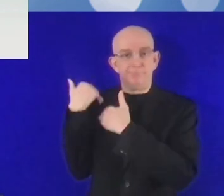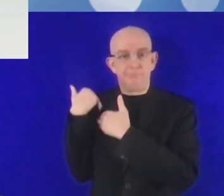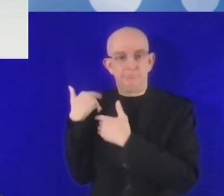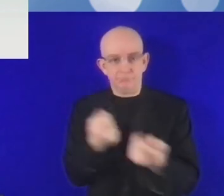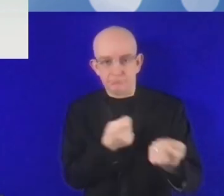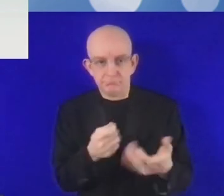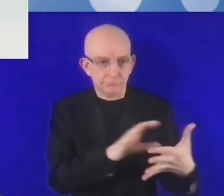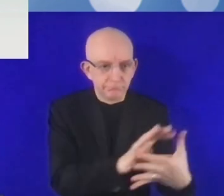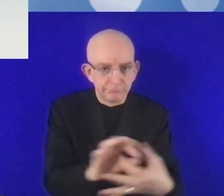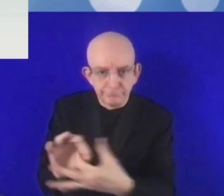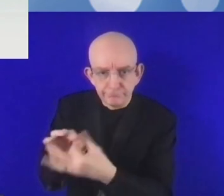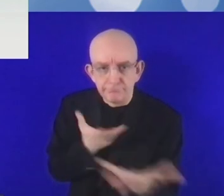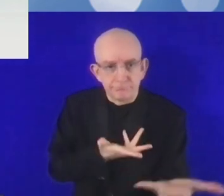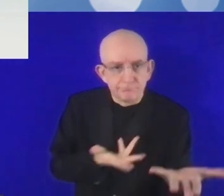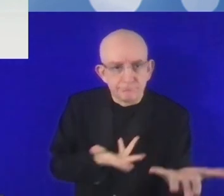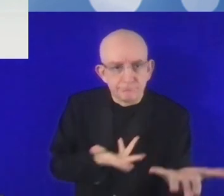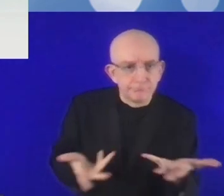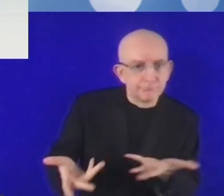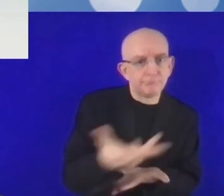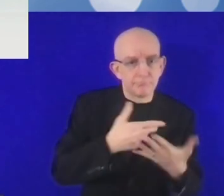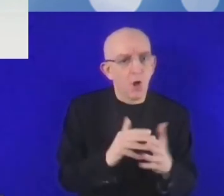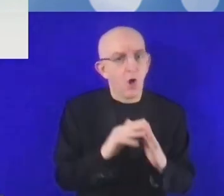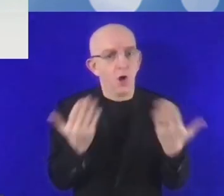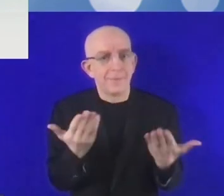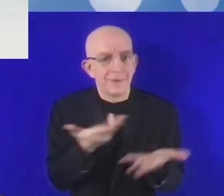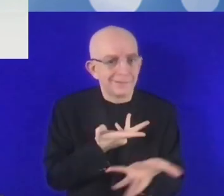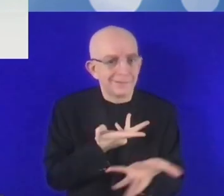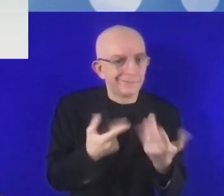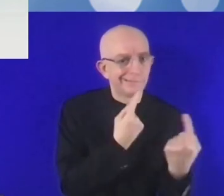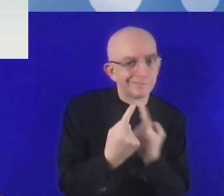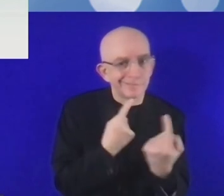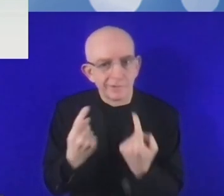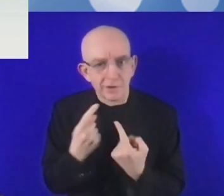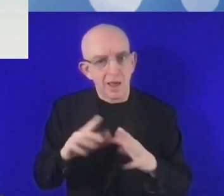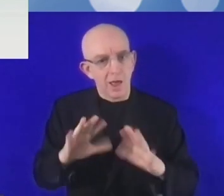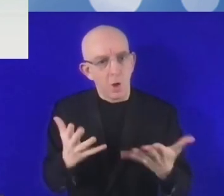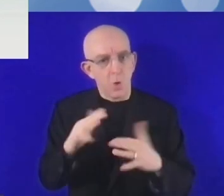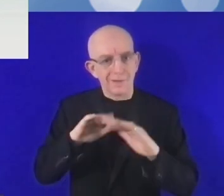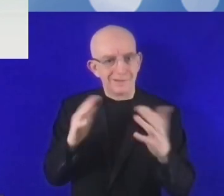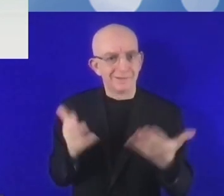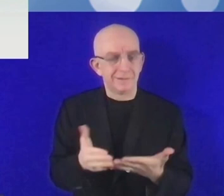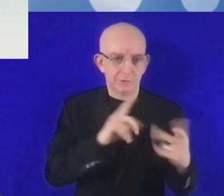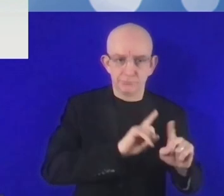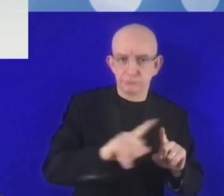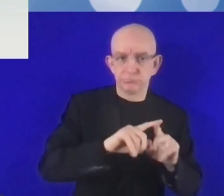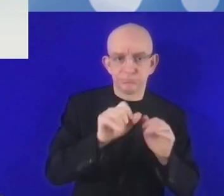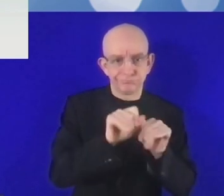今天的这个 IGF 网络它是非常重要的一个论坛，因为在这里我